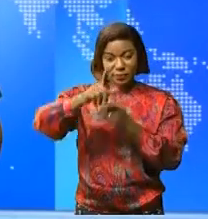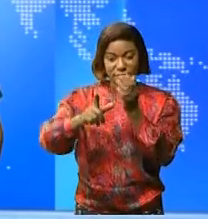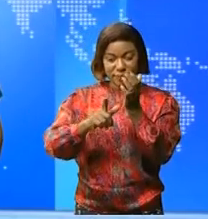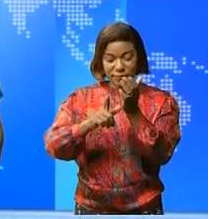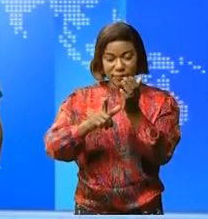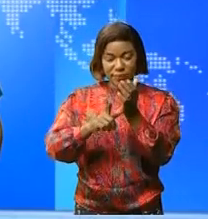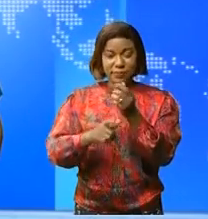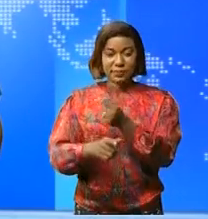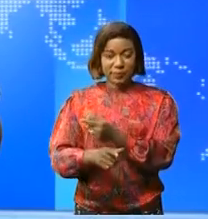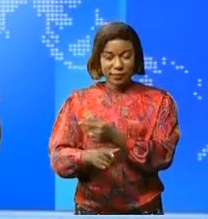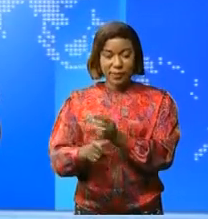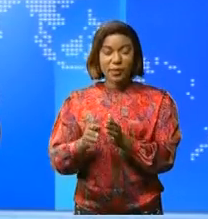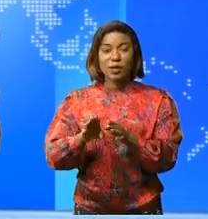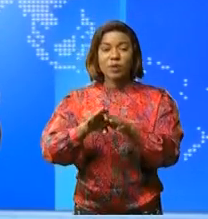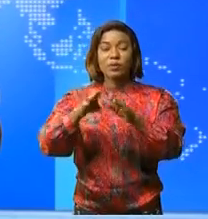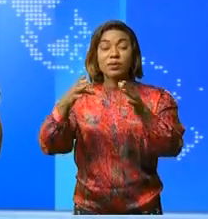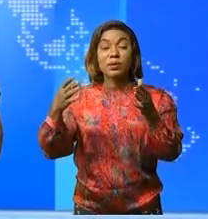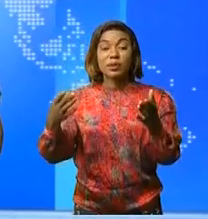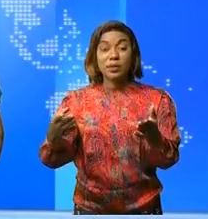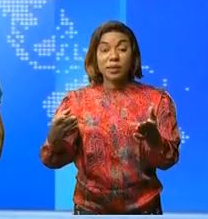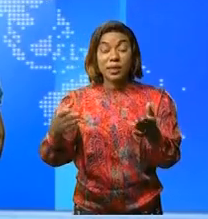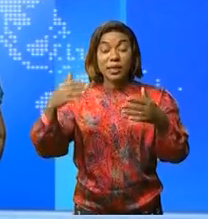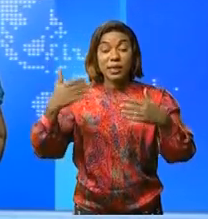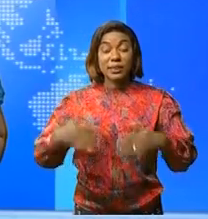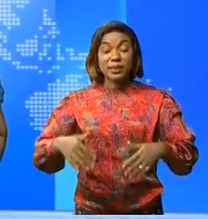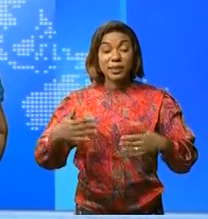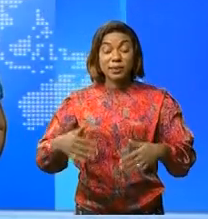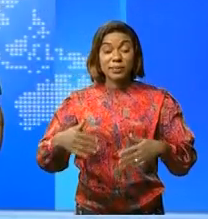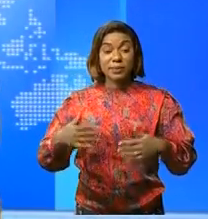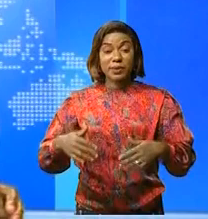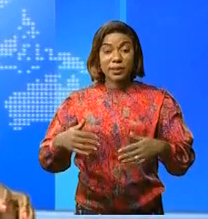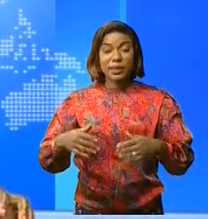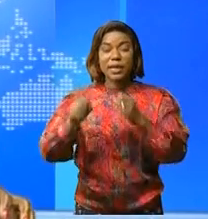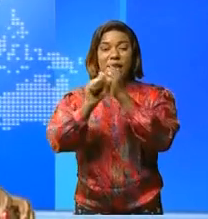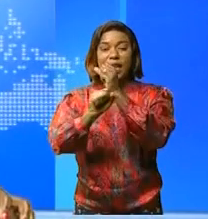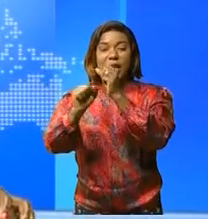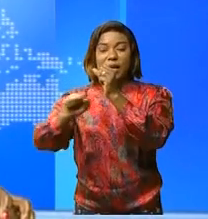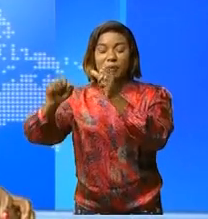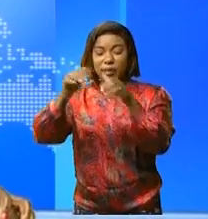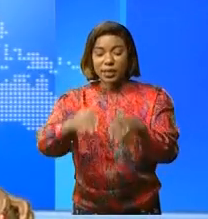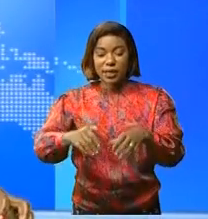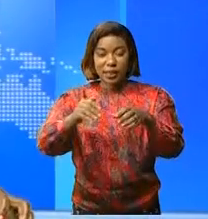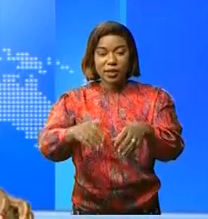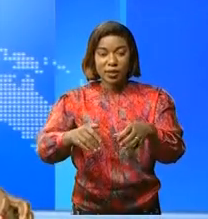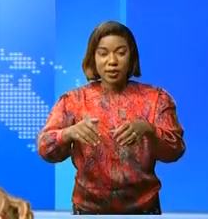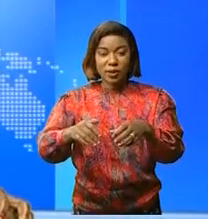Longa Moussamba a lancé la cérémonie du lancement de la campagne agricole saison